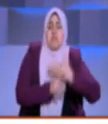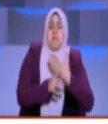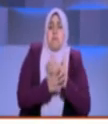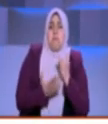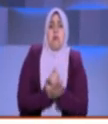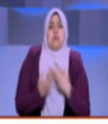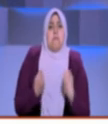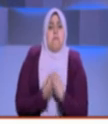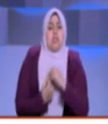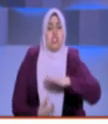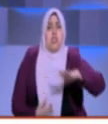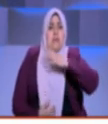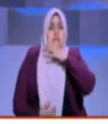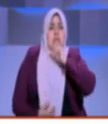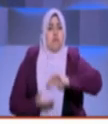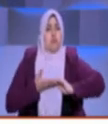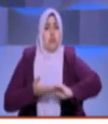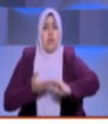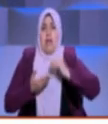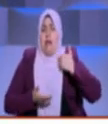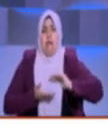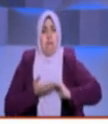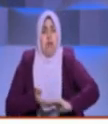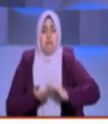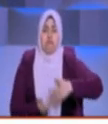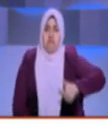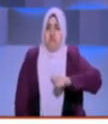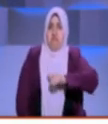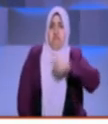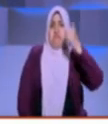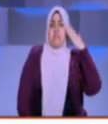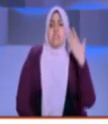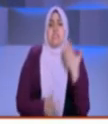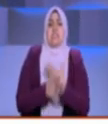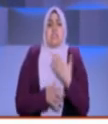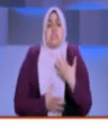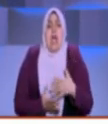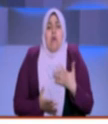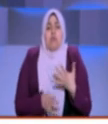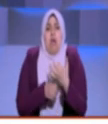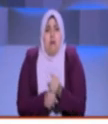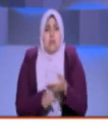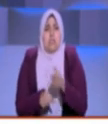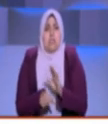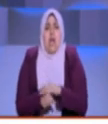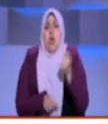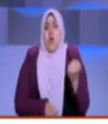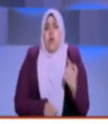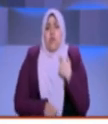الدولة الفرنسية، ولم تترك الدولة الفرنسية لها من أجل يعني هذه الخسائر الكبيرة